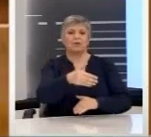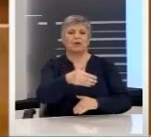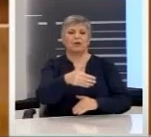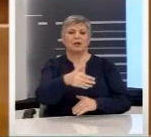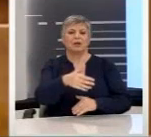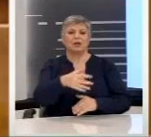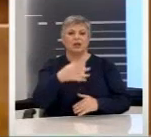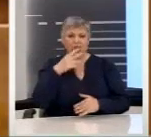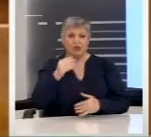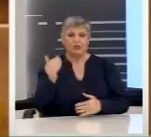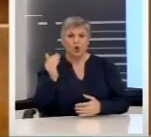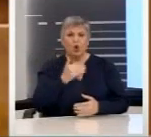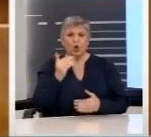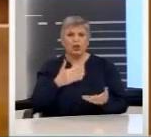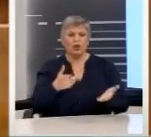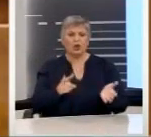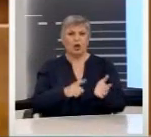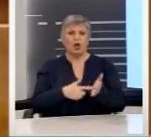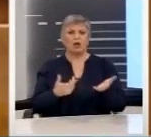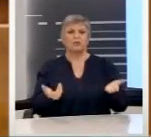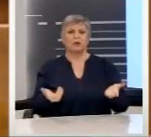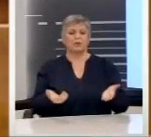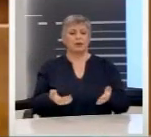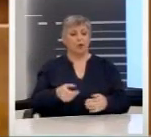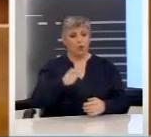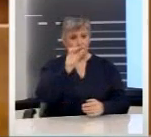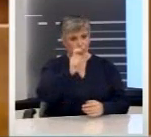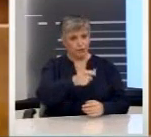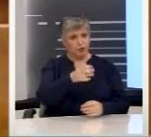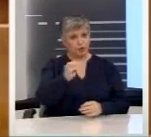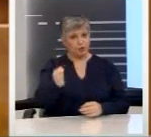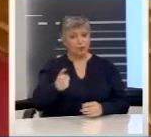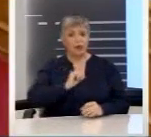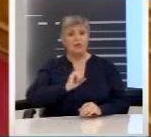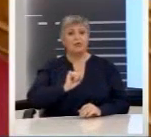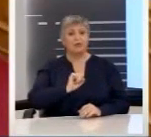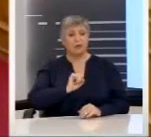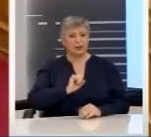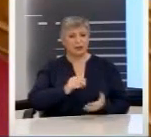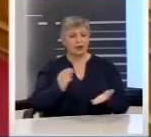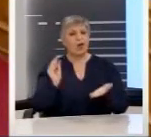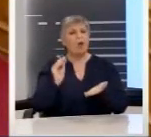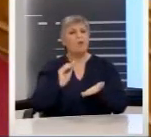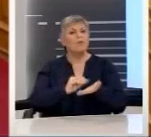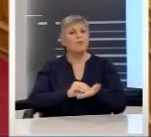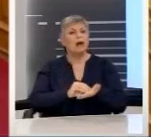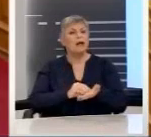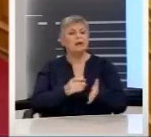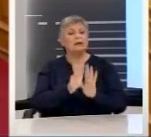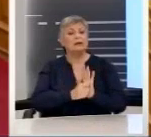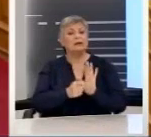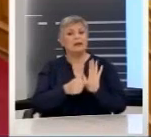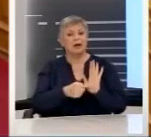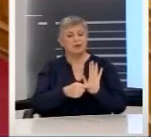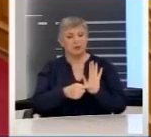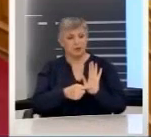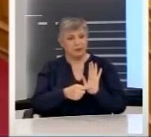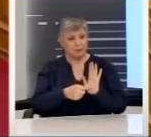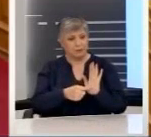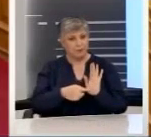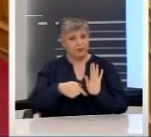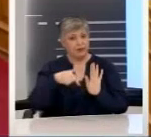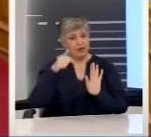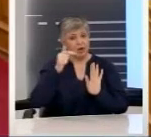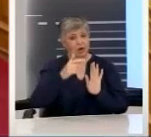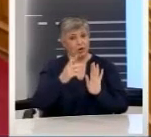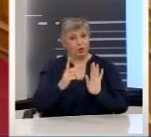κύριε Εισαγγελέα. Γιατί το αξίωνε ο Γιαννουσάκης. Πέμπτον, επισημαίνει το ίδιο το πόρισμα ότι όταν ο Γιαννουσάκης κλήθηκε ενώπιον του για να υποστηρίξει τις